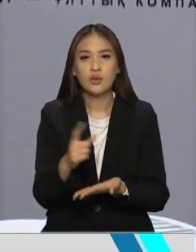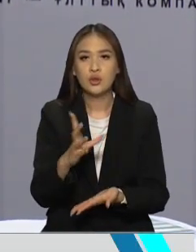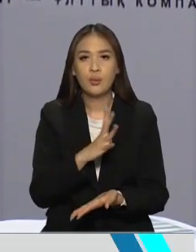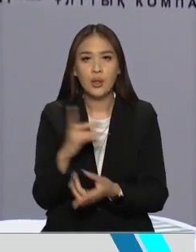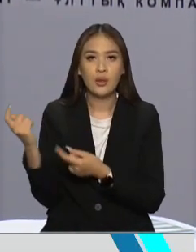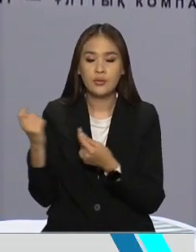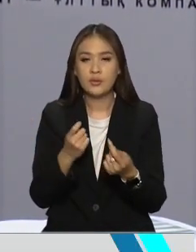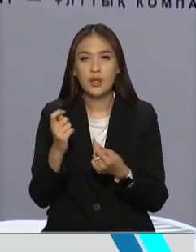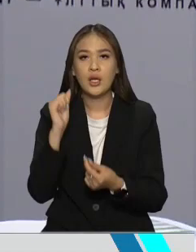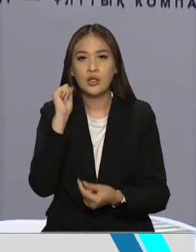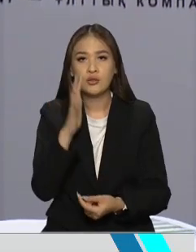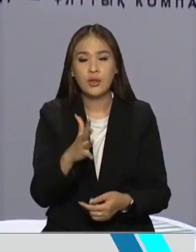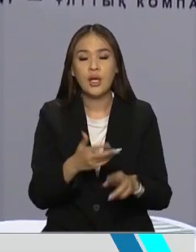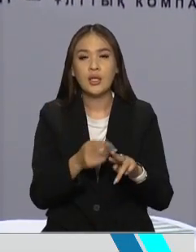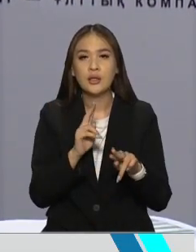поставок ну